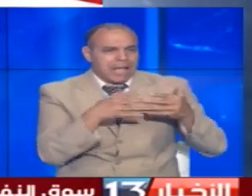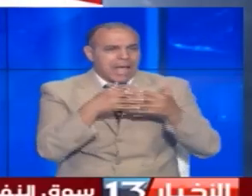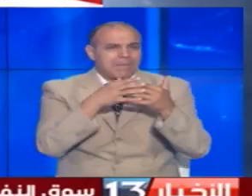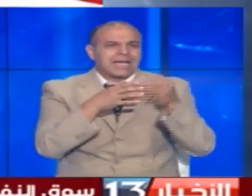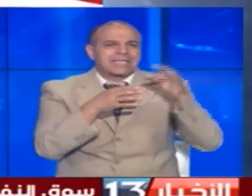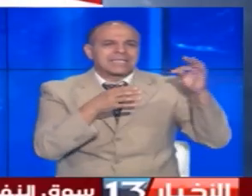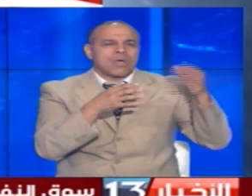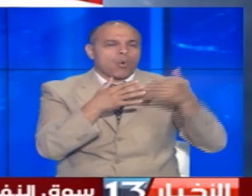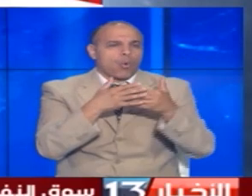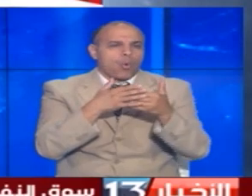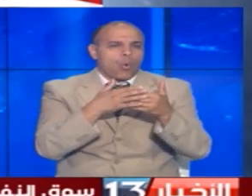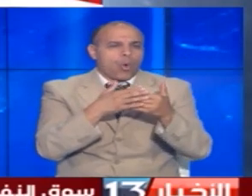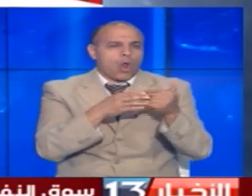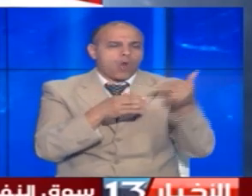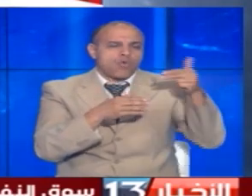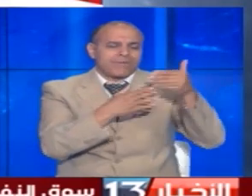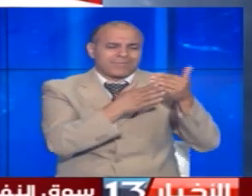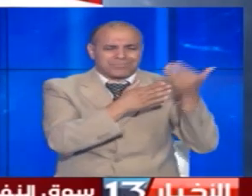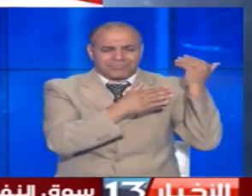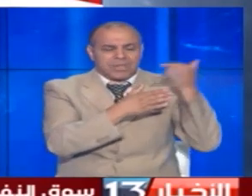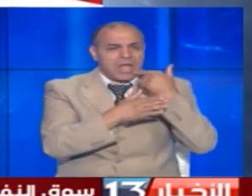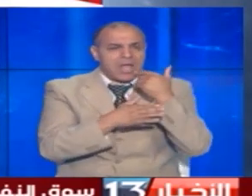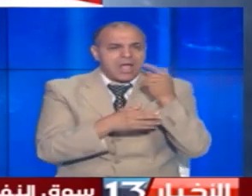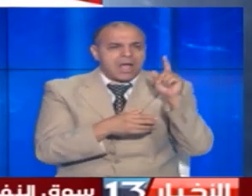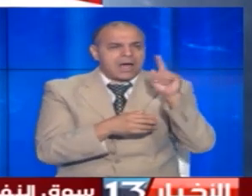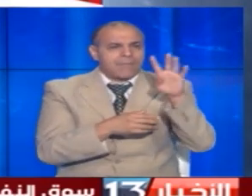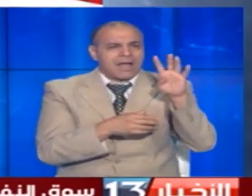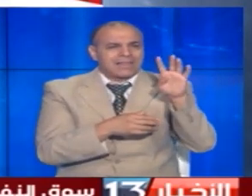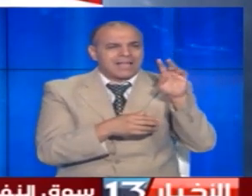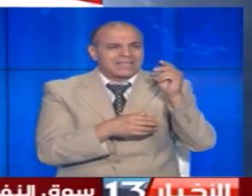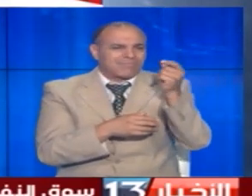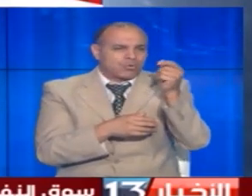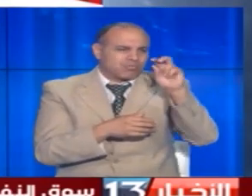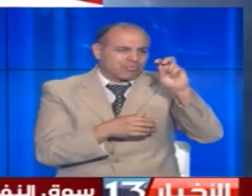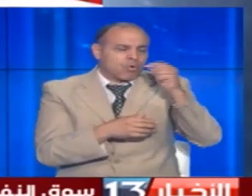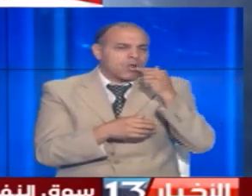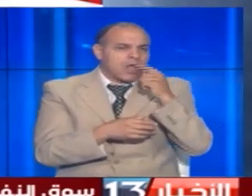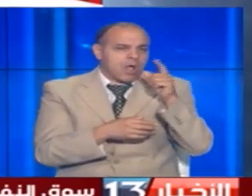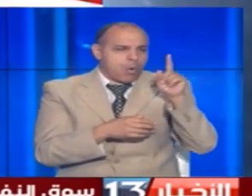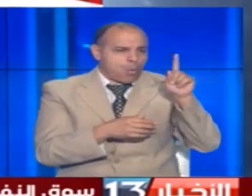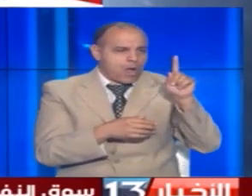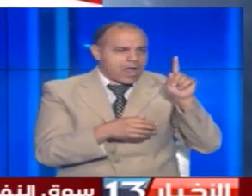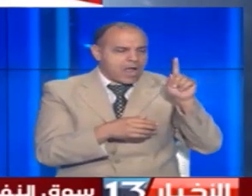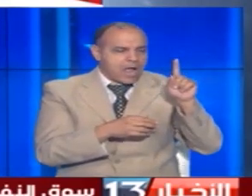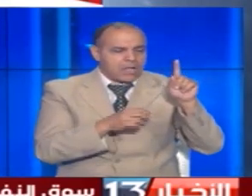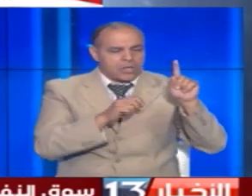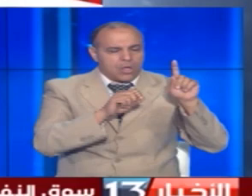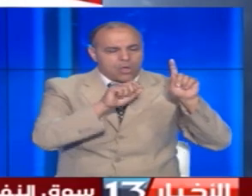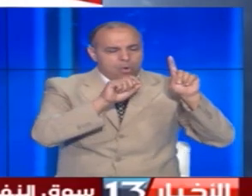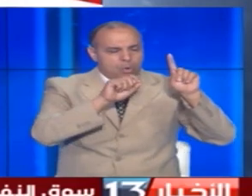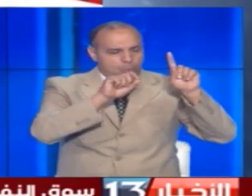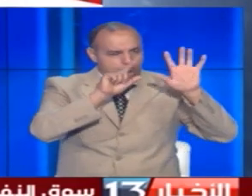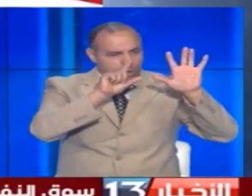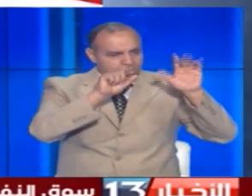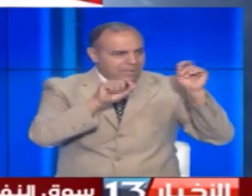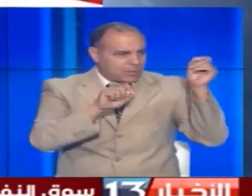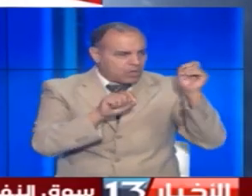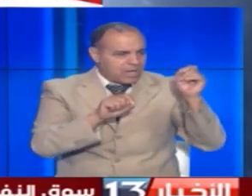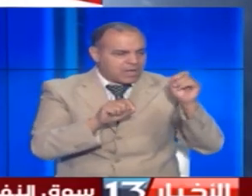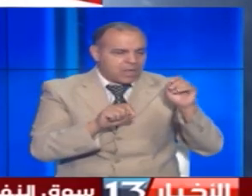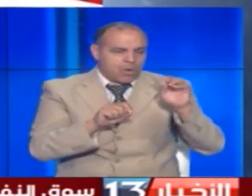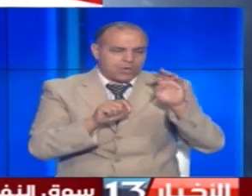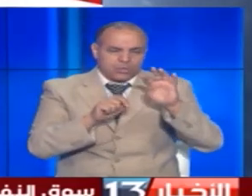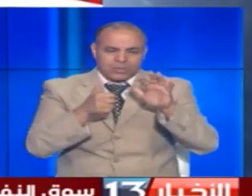الامريكي في عقود نوفمبر اربعه عشر سنتا الى واحد وسبعين دولارا فاصل اربعه وستين